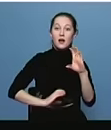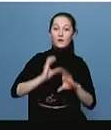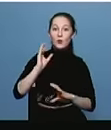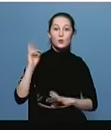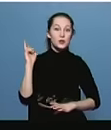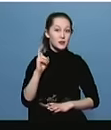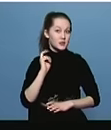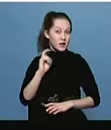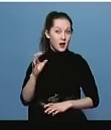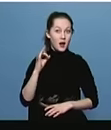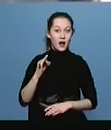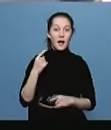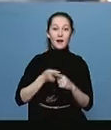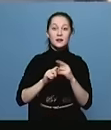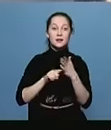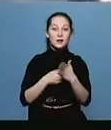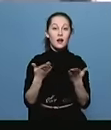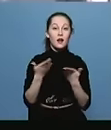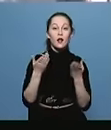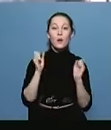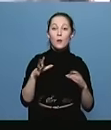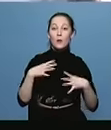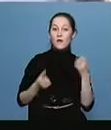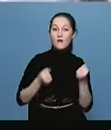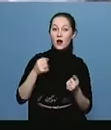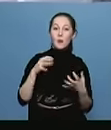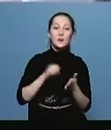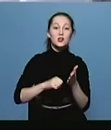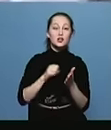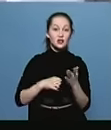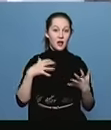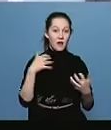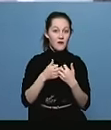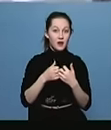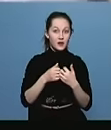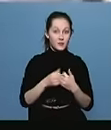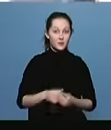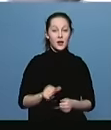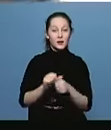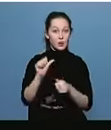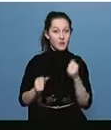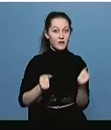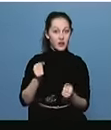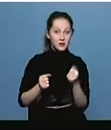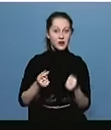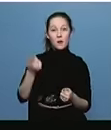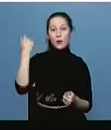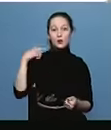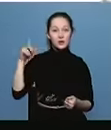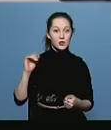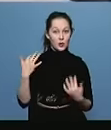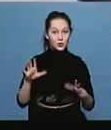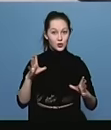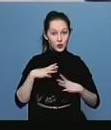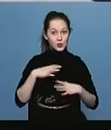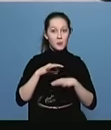выявить нарушения, которые могут стать причиной аварий. Особое внимание к тем, кто за рулем. В прошлые подобные рейды инспекторы уже